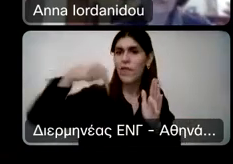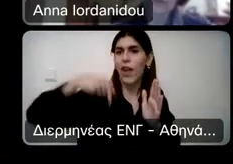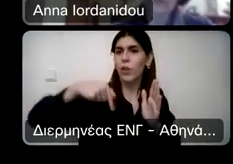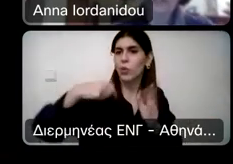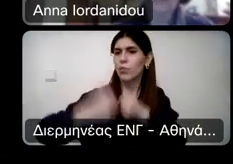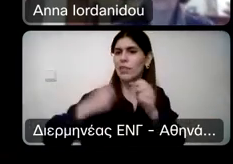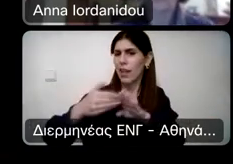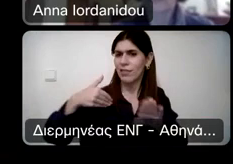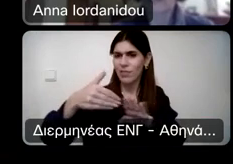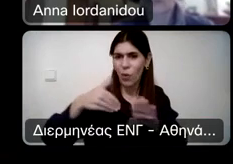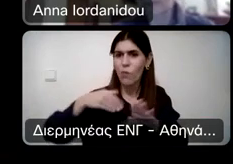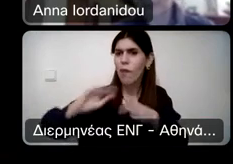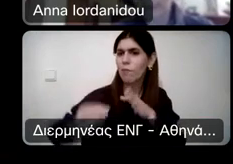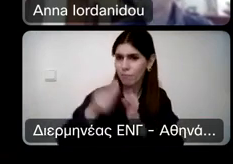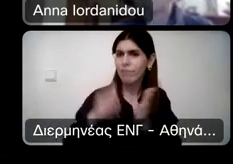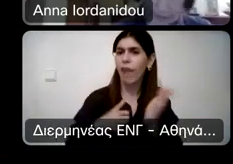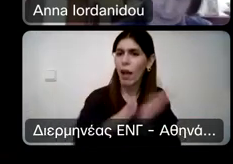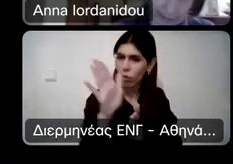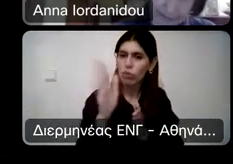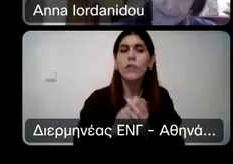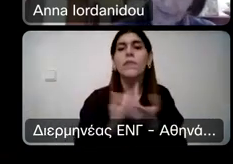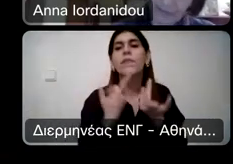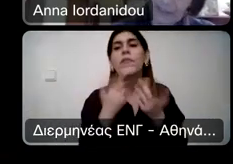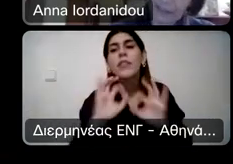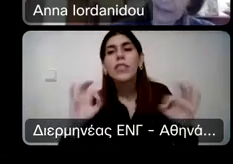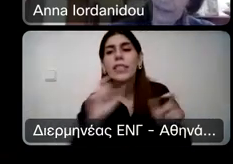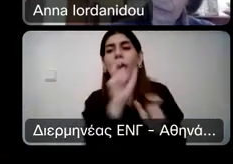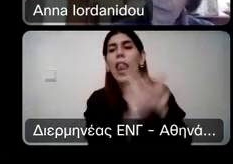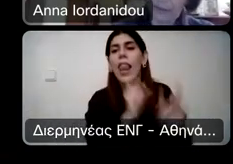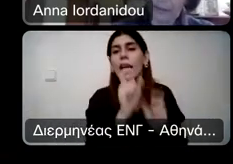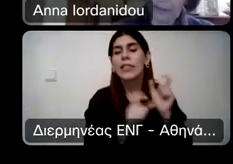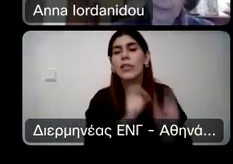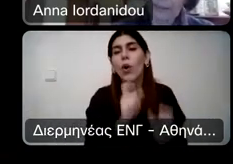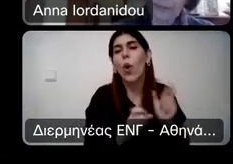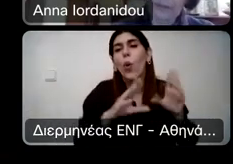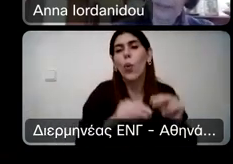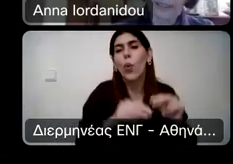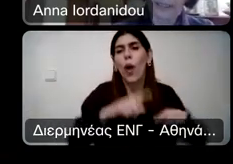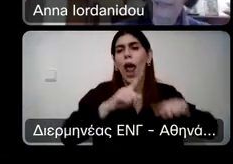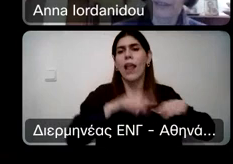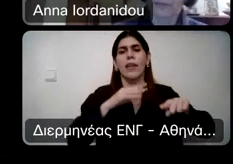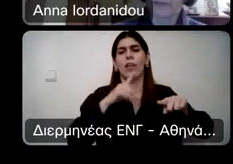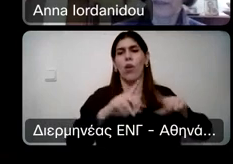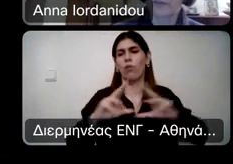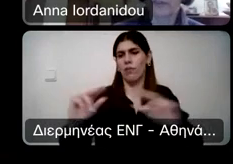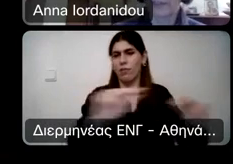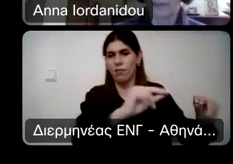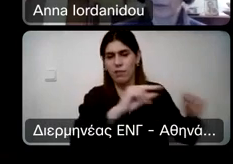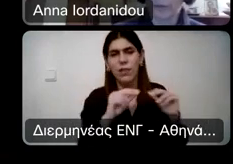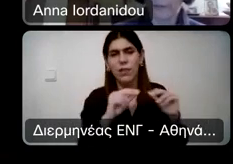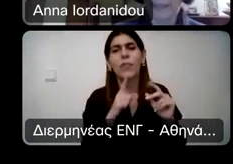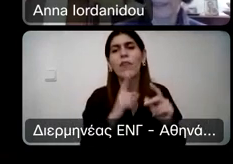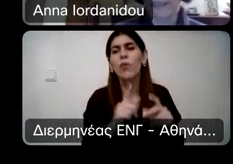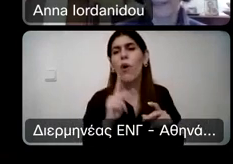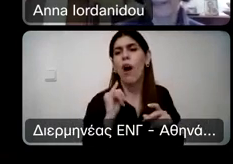2023. Δυστυχώς το λεξικό της κοινής νεοελληνικής, που είναι η βασική μας και η πρώτη επιλογή, έχει να επικαιροποιηθεί από το